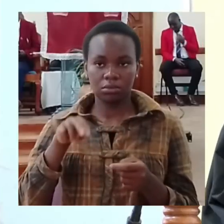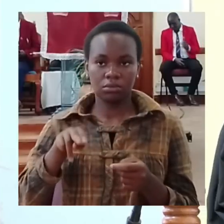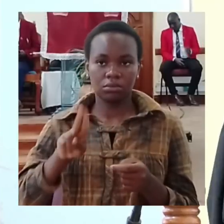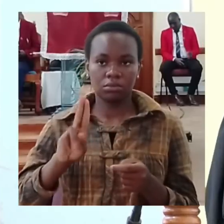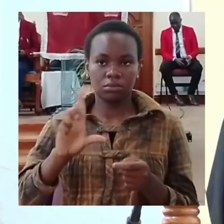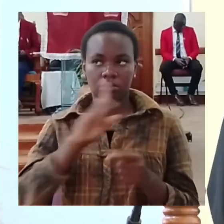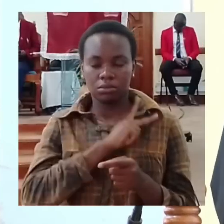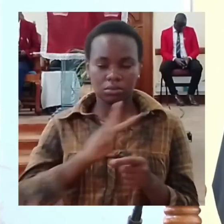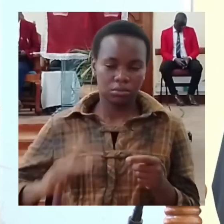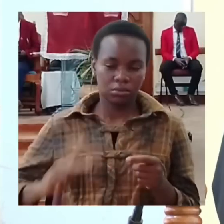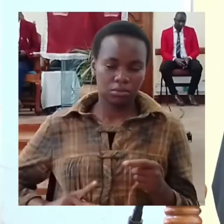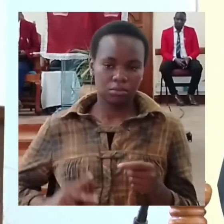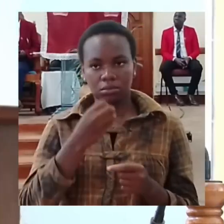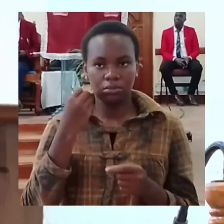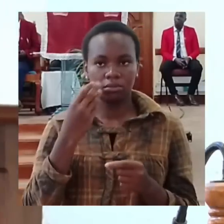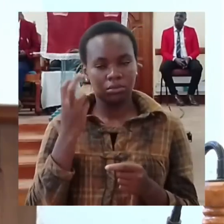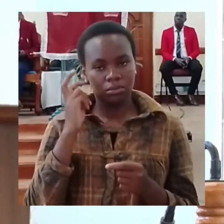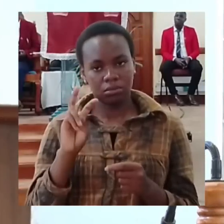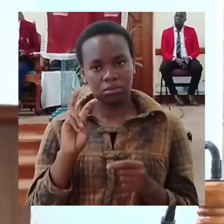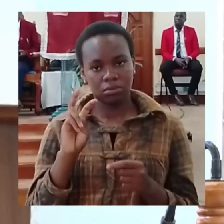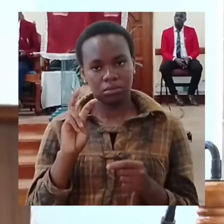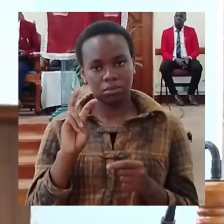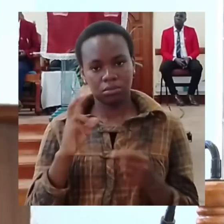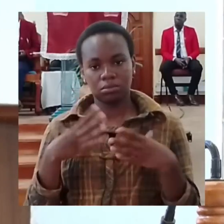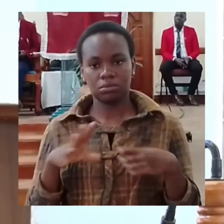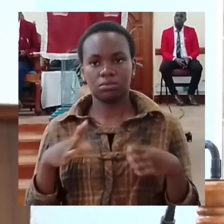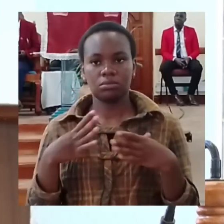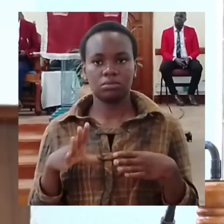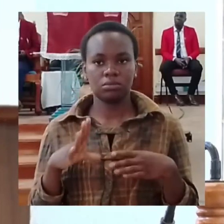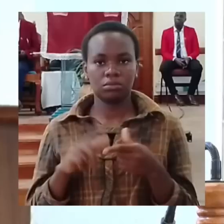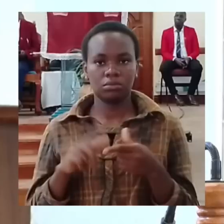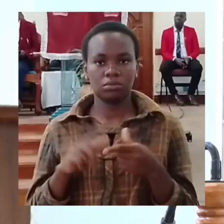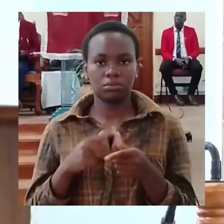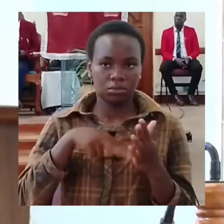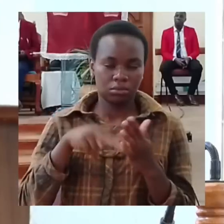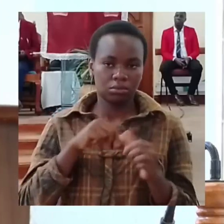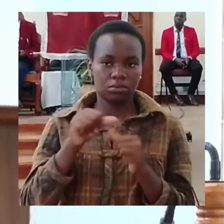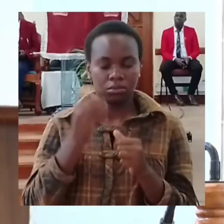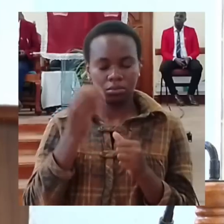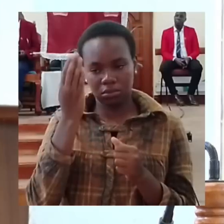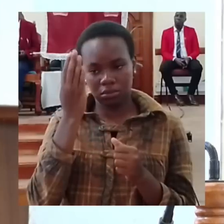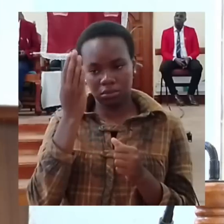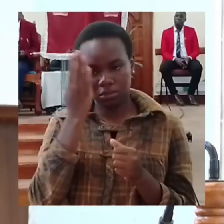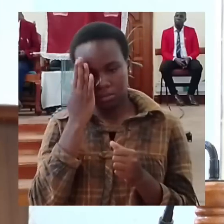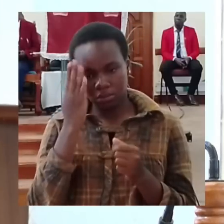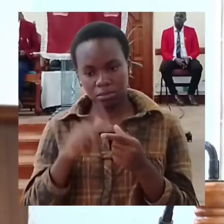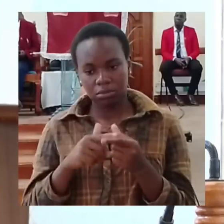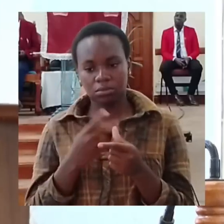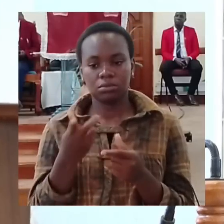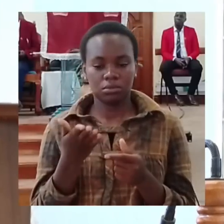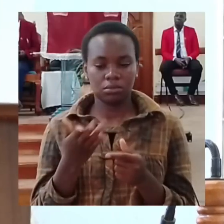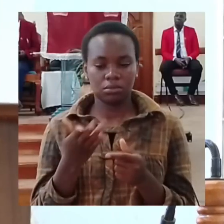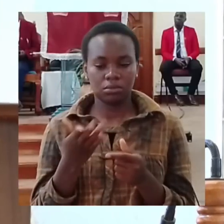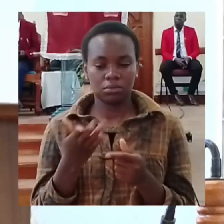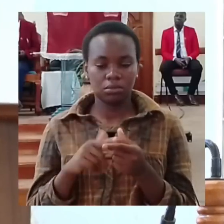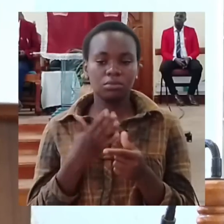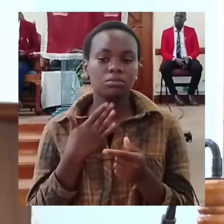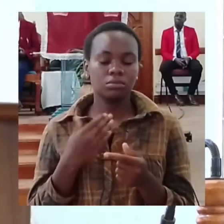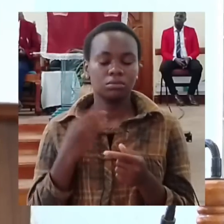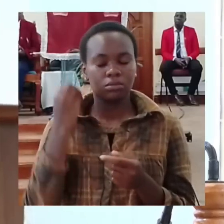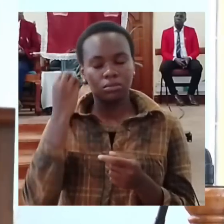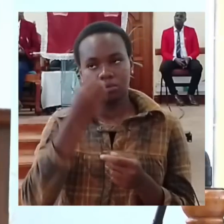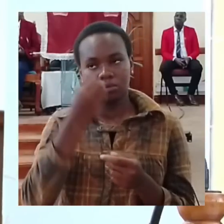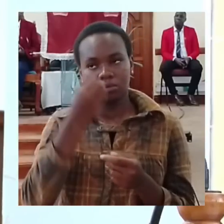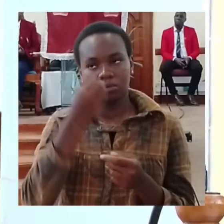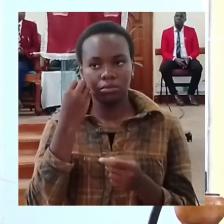thaka ĩkĩonwo na maitho ma andũ, tondũ ngĩthoma ũrĩa andũ a Isiraeli mathurire Saũlũ, methire mũndũ warĩ